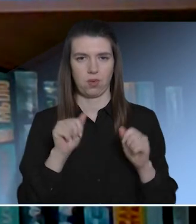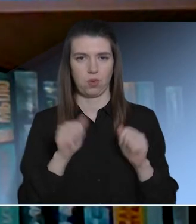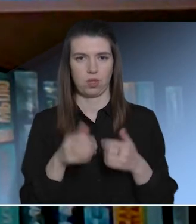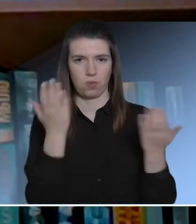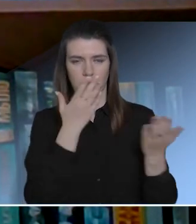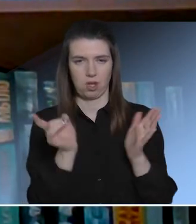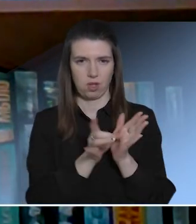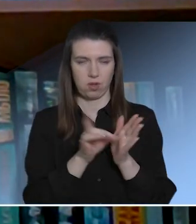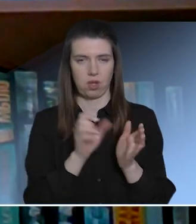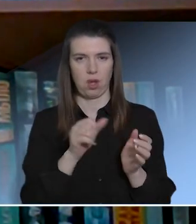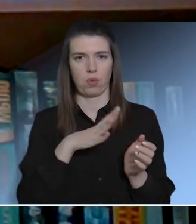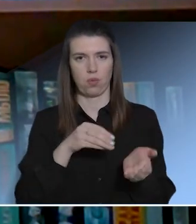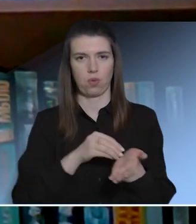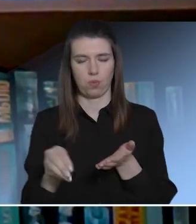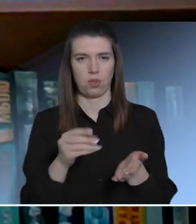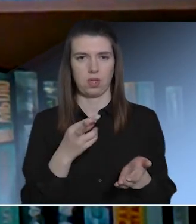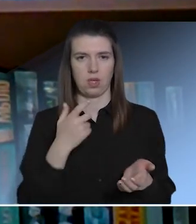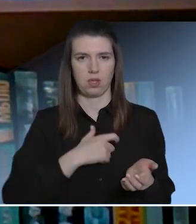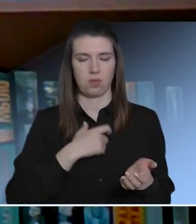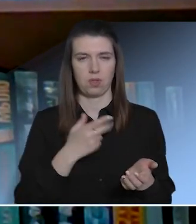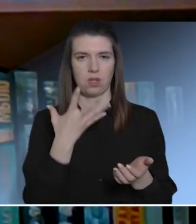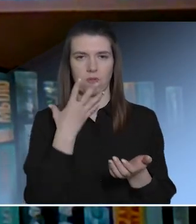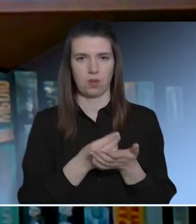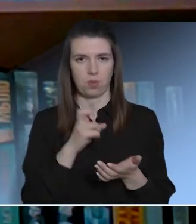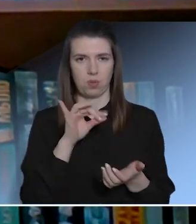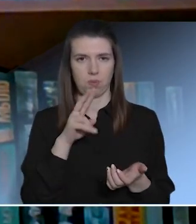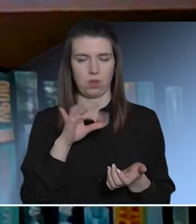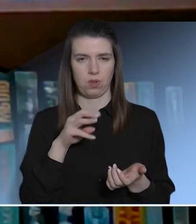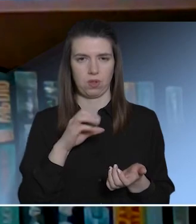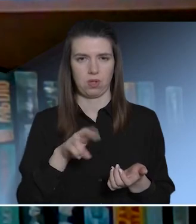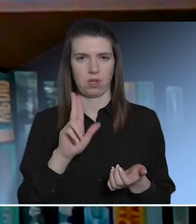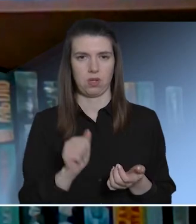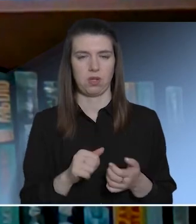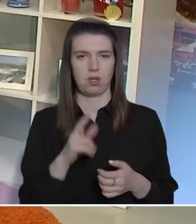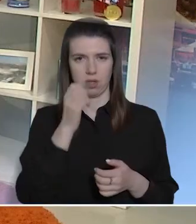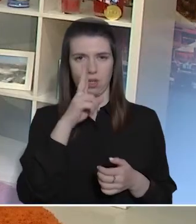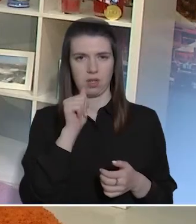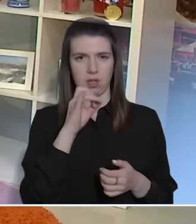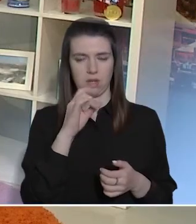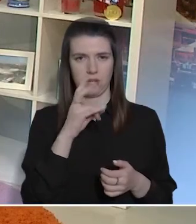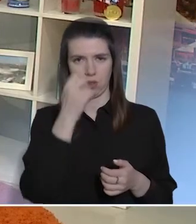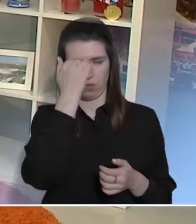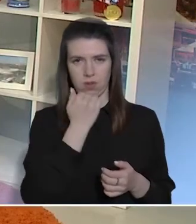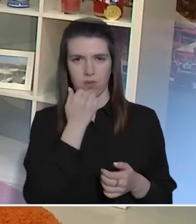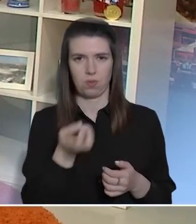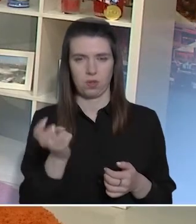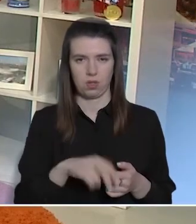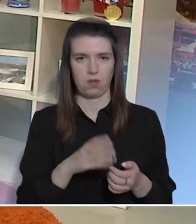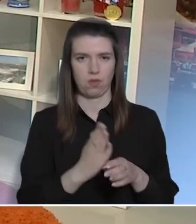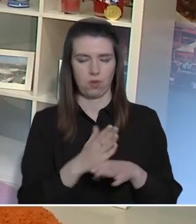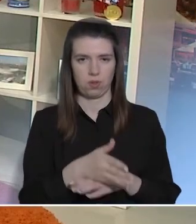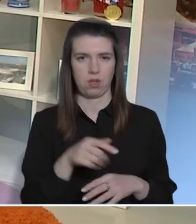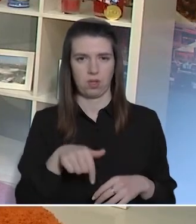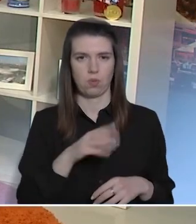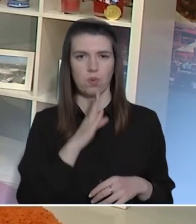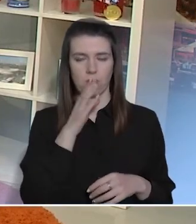можете прочесть ее сначала электронно, а потом купить просто для себя, для своей библиотеки. Катерина, спасибо вам большое, что вы пришли к нам в